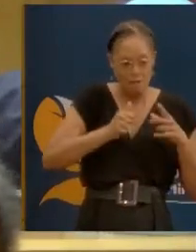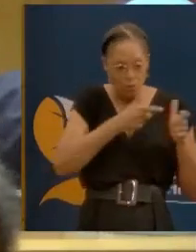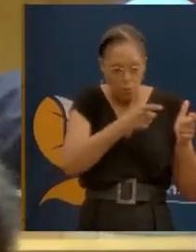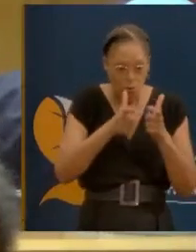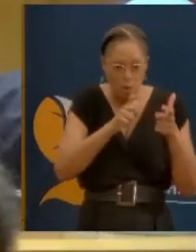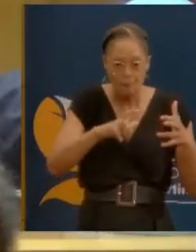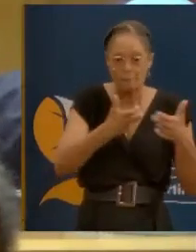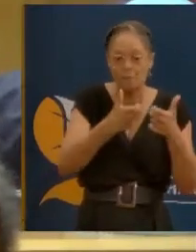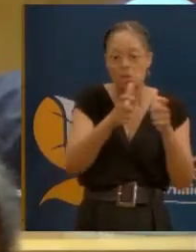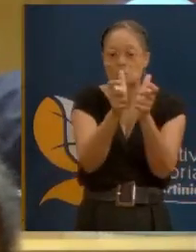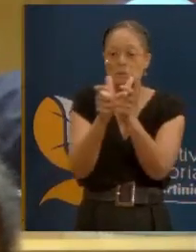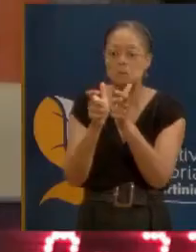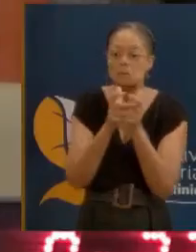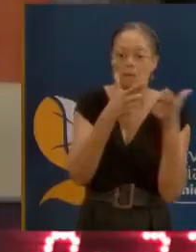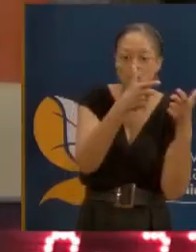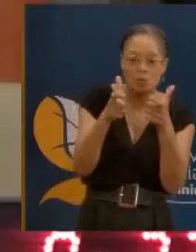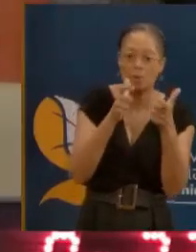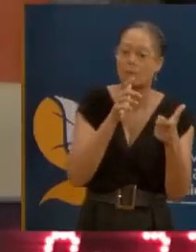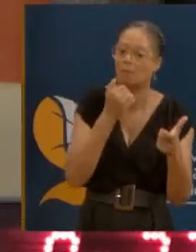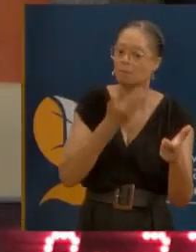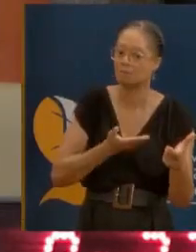grands commerçants.